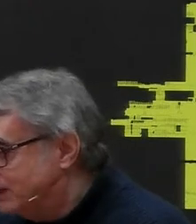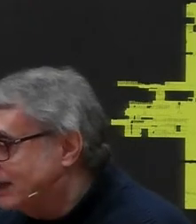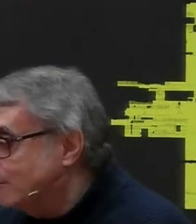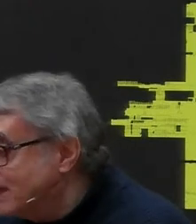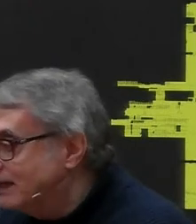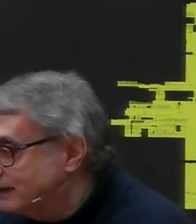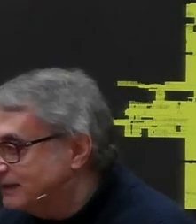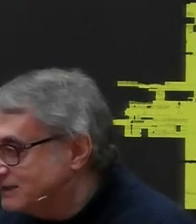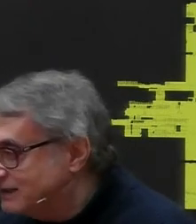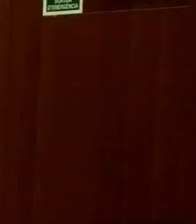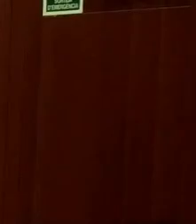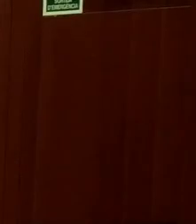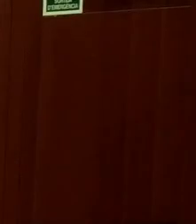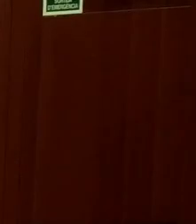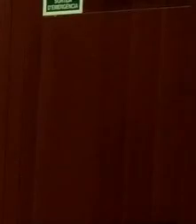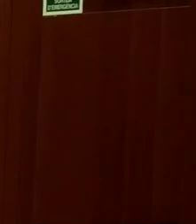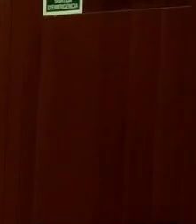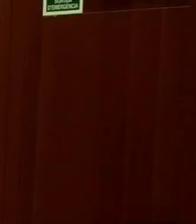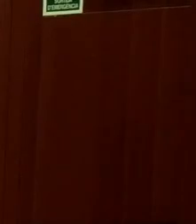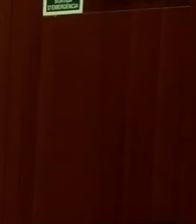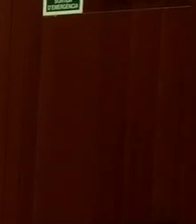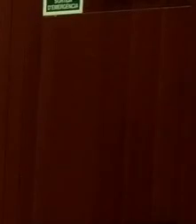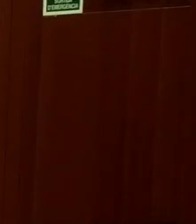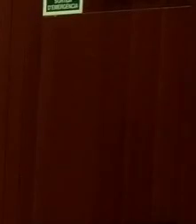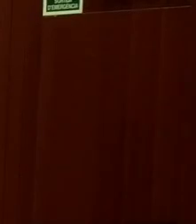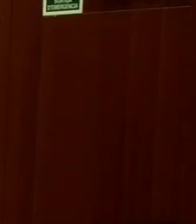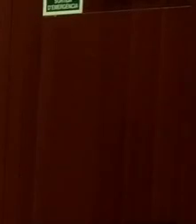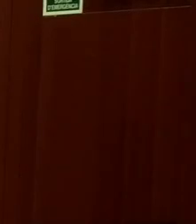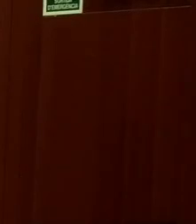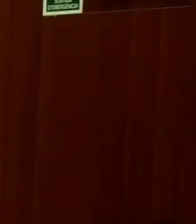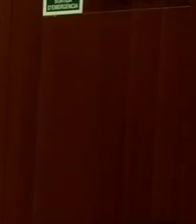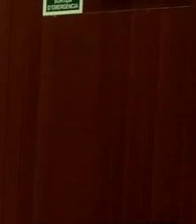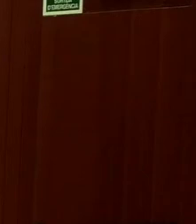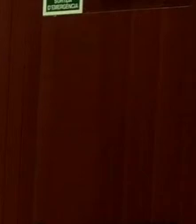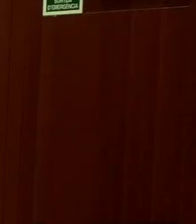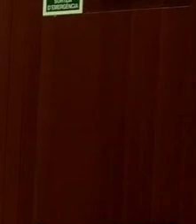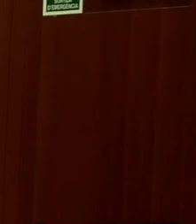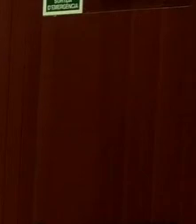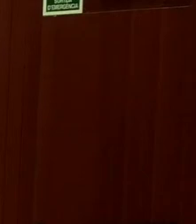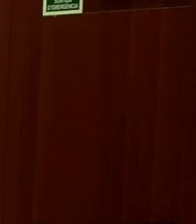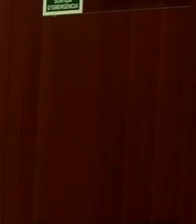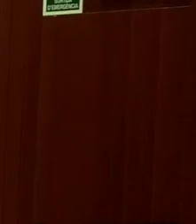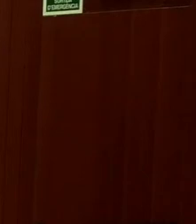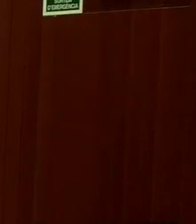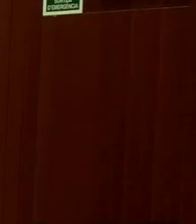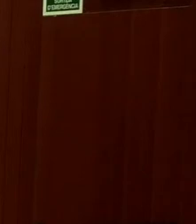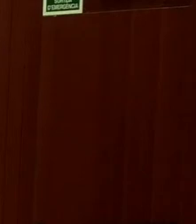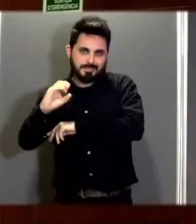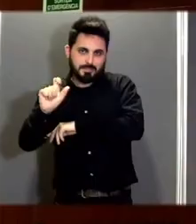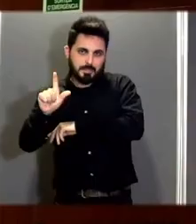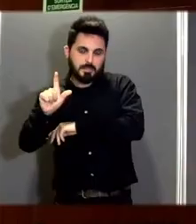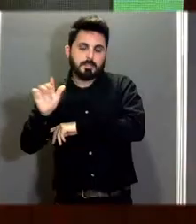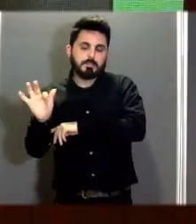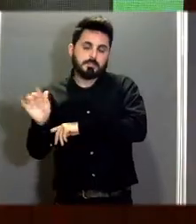per canviar aquesta inèrcia que hi ha en aquest moment. Primer respon Marcel, després l'Àngels.